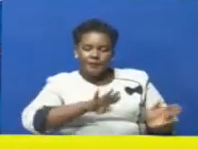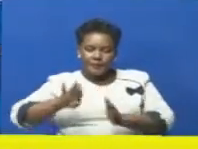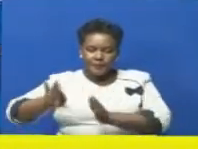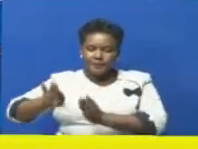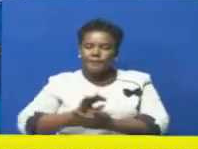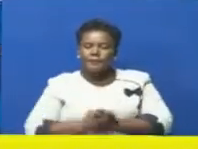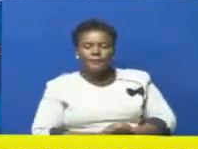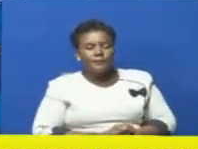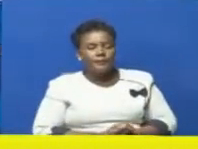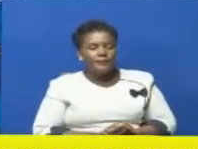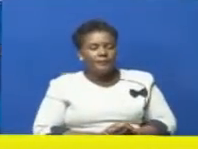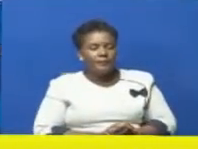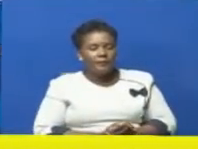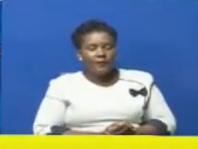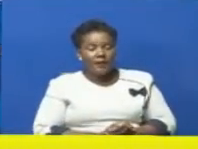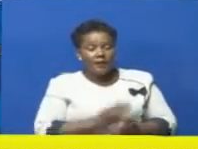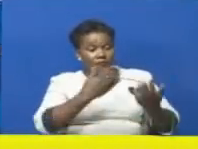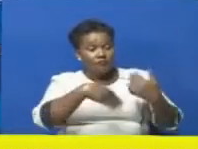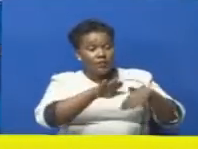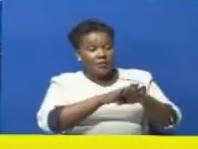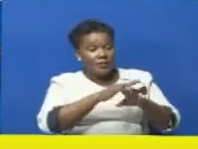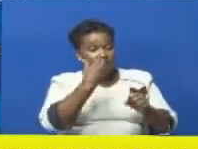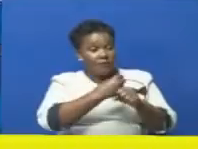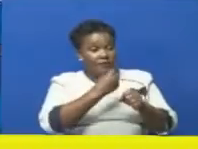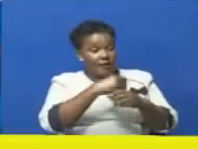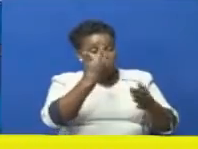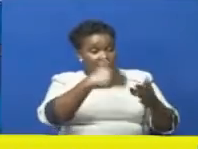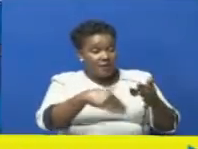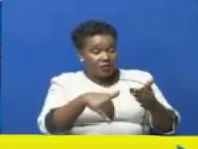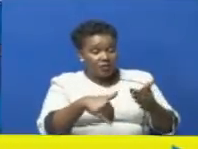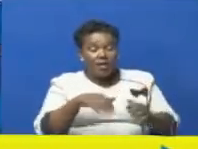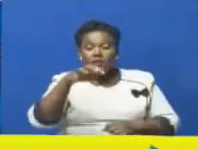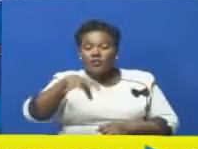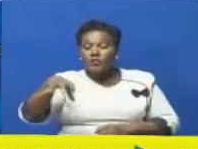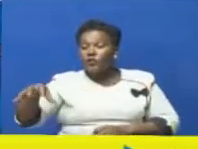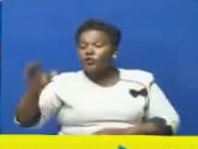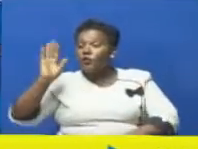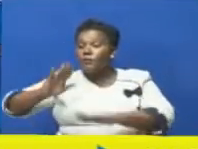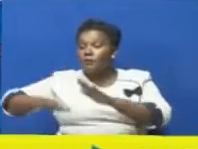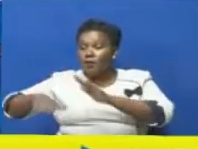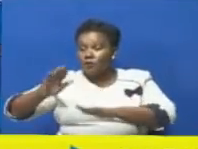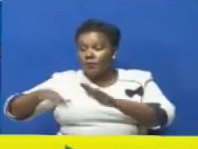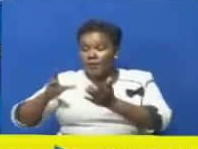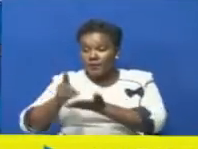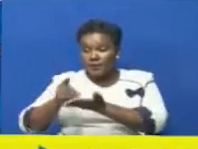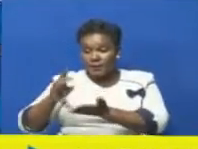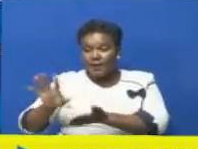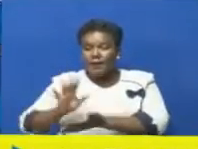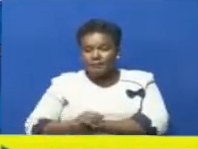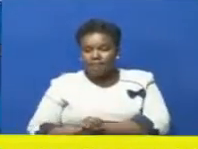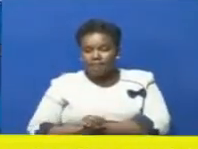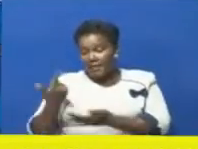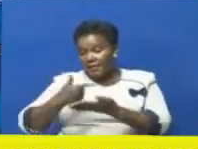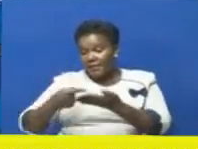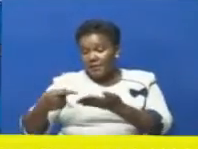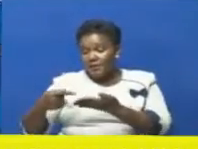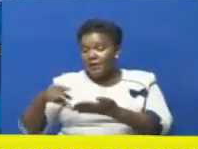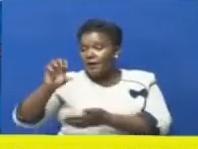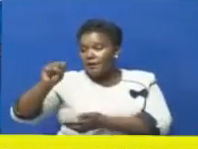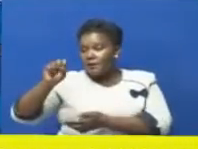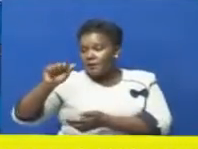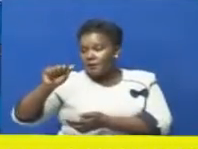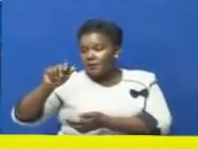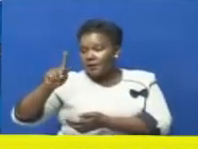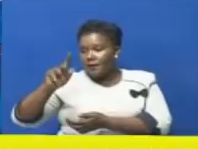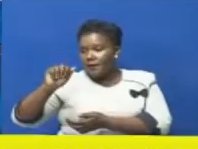ambapo mwenyekiti wa wafanyabiashara katika soko la Magomeni jijini Dar es Salaam, Nasoro Sakafu, amesema